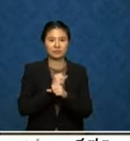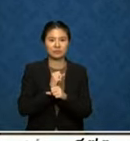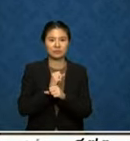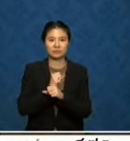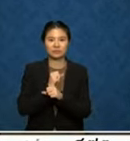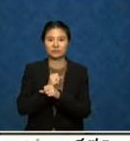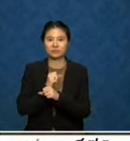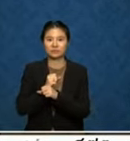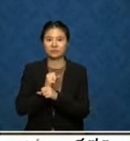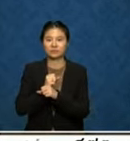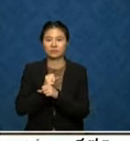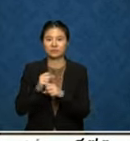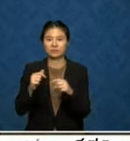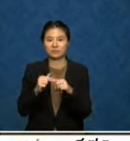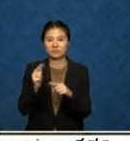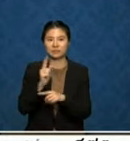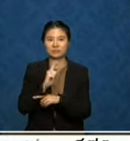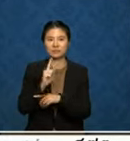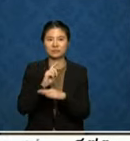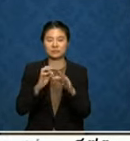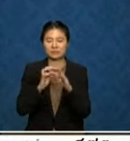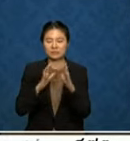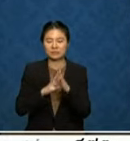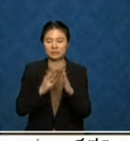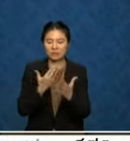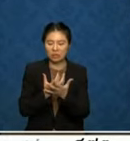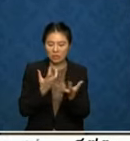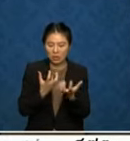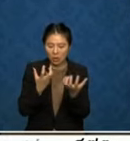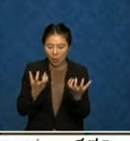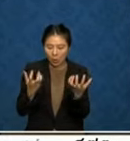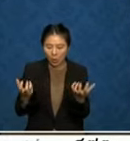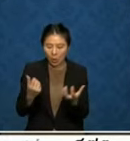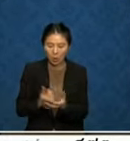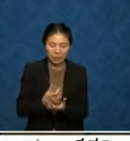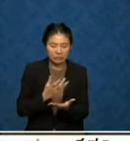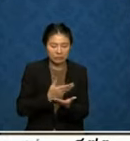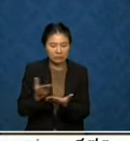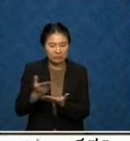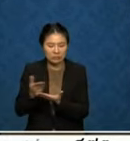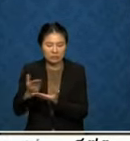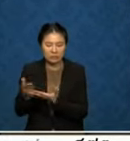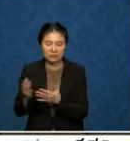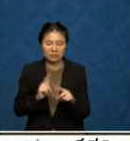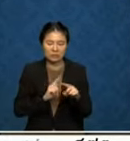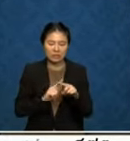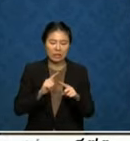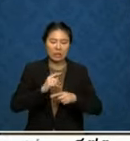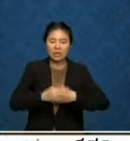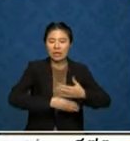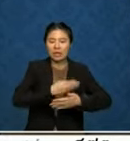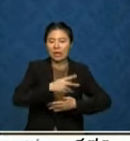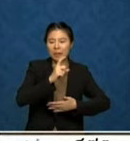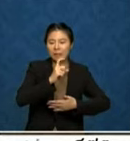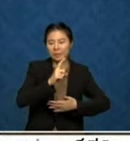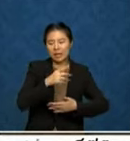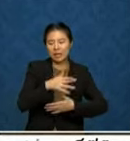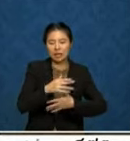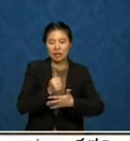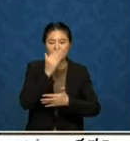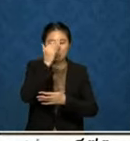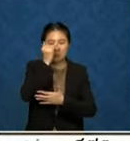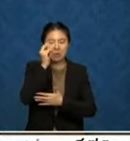น่าเชื่อถือขององค์กรจนนำไปสู่การสูญเสียทรัพย์สินเงินทองจำนวนมากมักเกิดจากลักษณะการโน้มน้าวให้เ